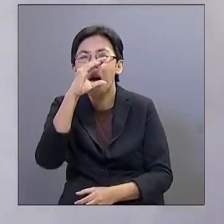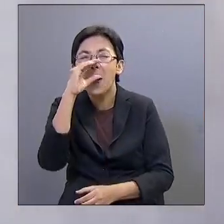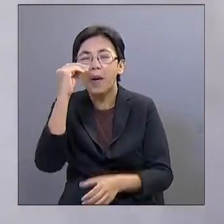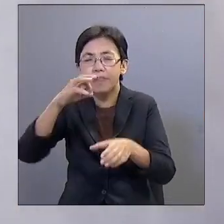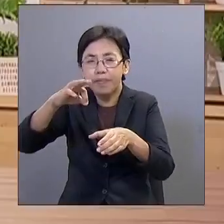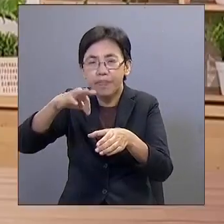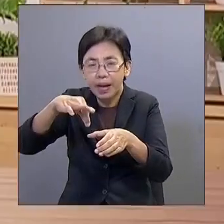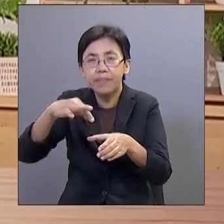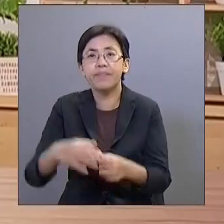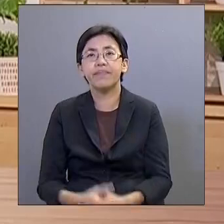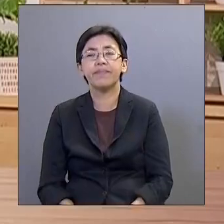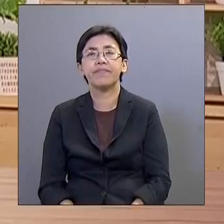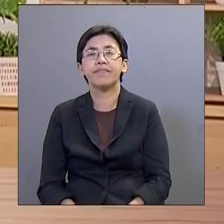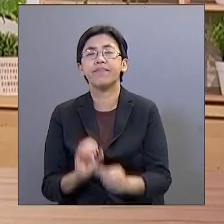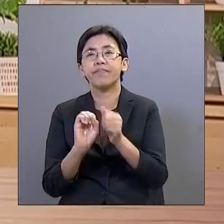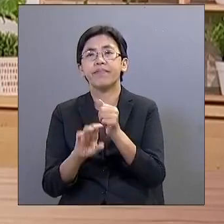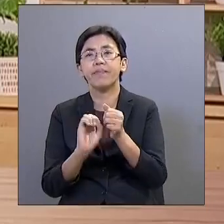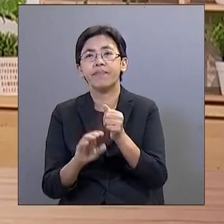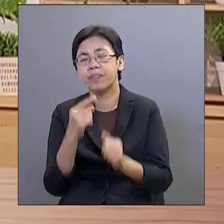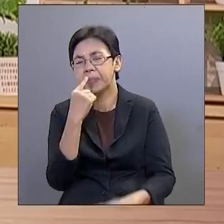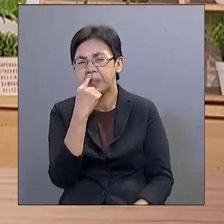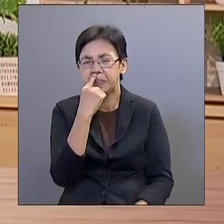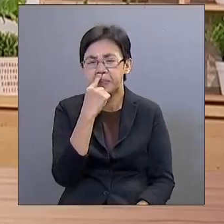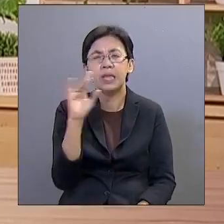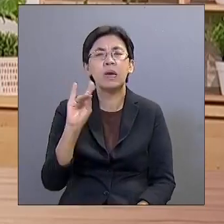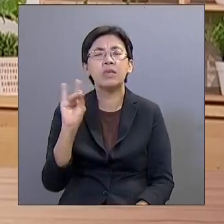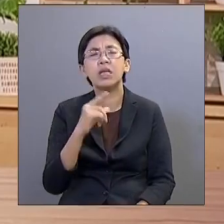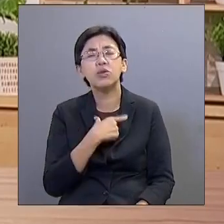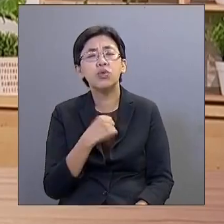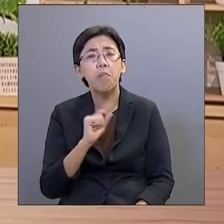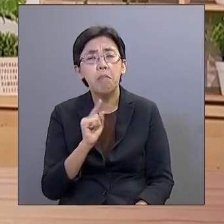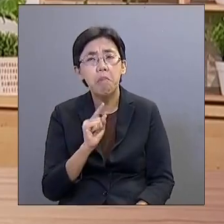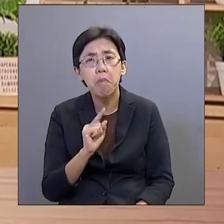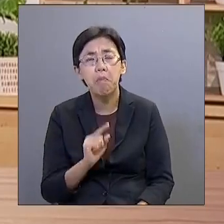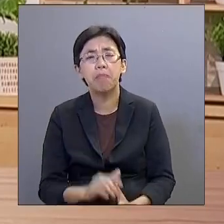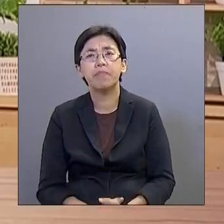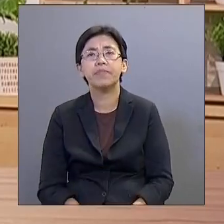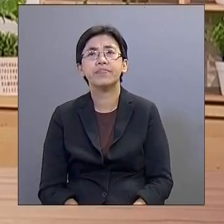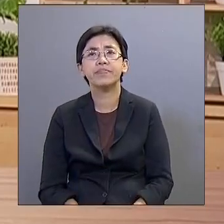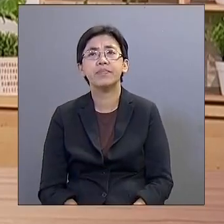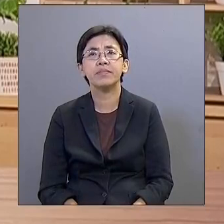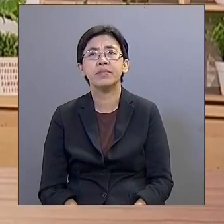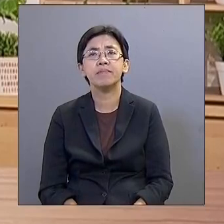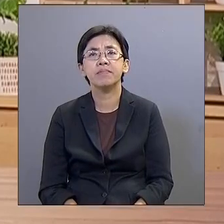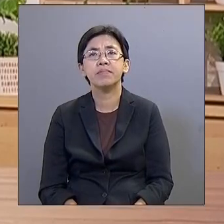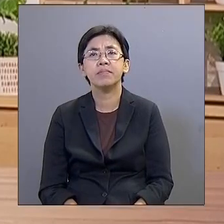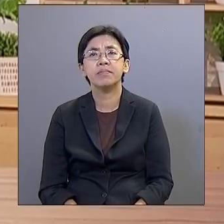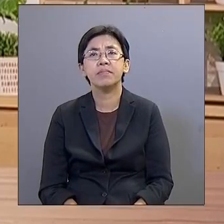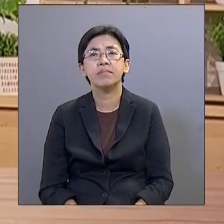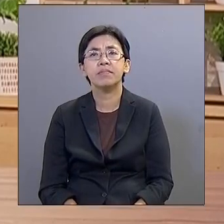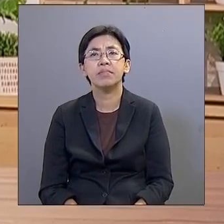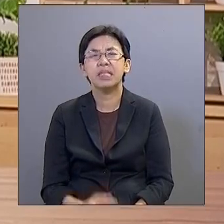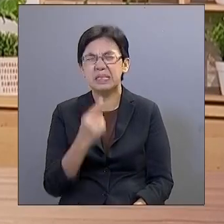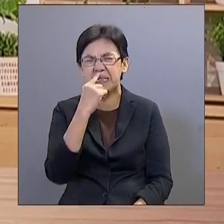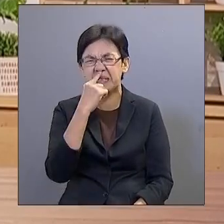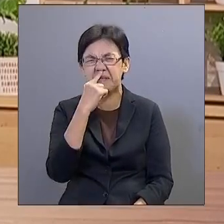แต่ว่าถ้าการแนะนำนะคะกลิ่นสำหรับสัตว์เลี้ยงเนี่ยจริงๆแล้วไม่แนะนำให้ใช้กลิ่นอะไรก็ได้ที่มันฉุ